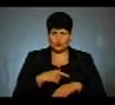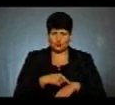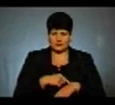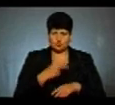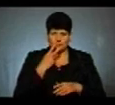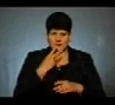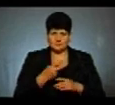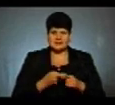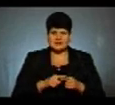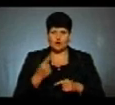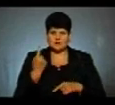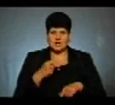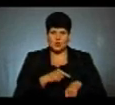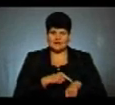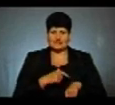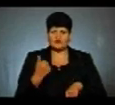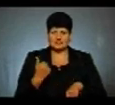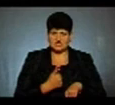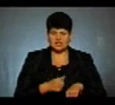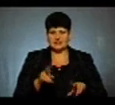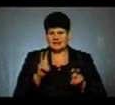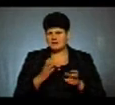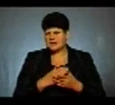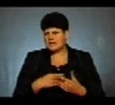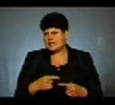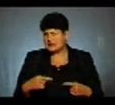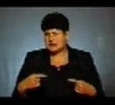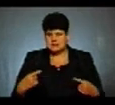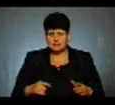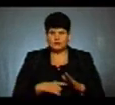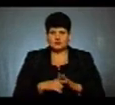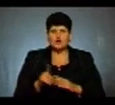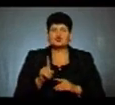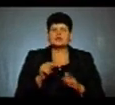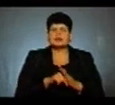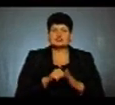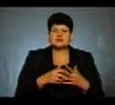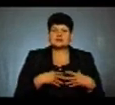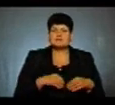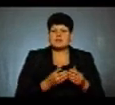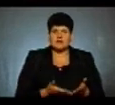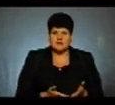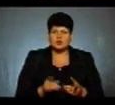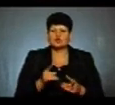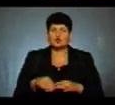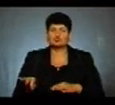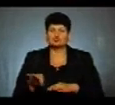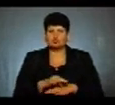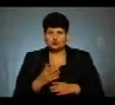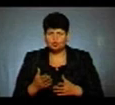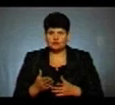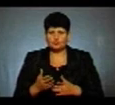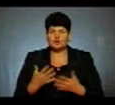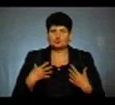по розкладу, це одна година в тиждень. Теми абсолютно різні, починаючи від взагалі, що таке сім'я, що таке шлюб, до